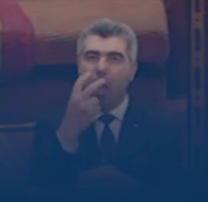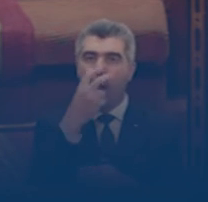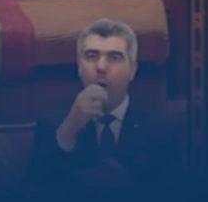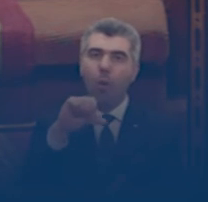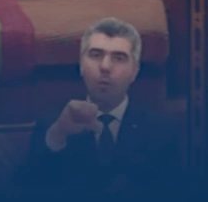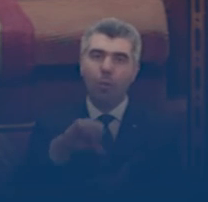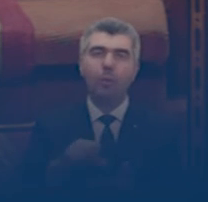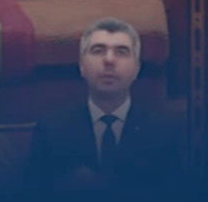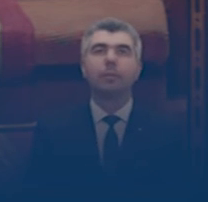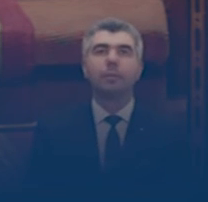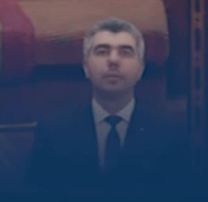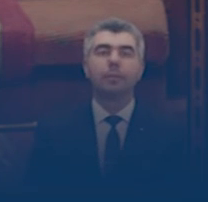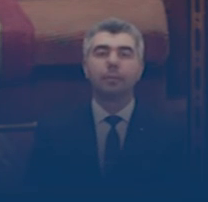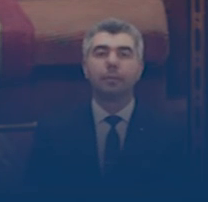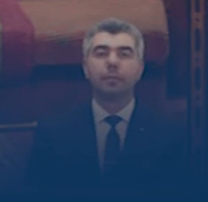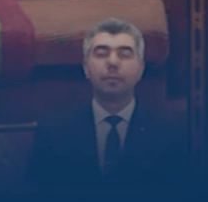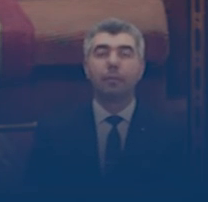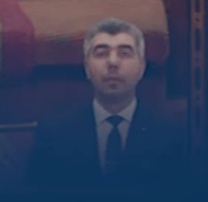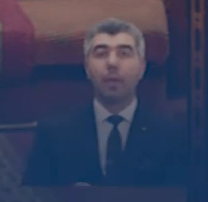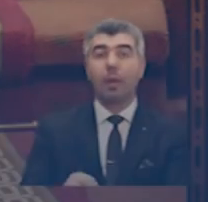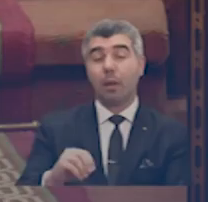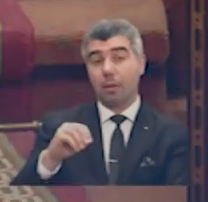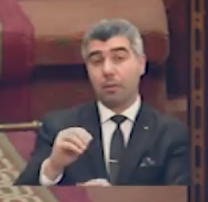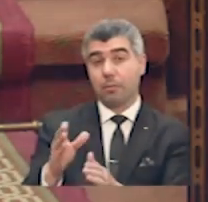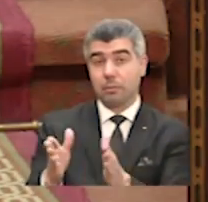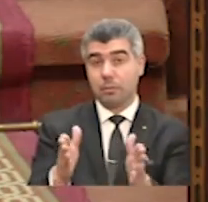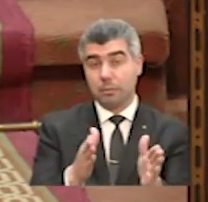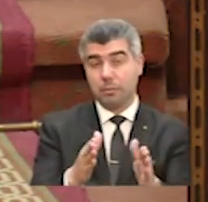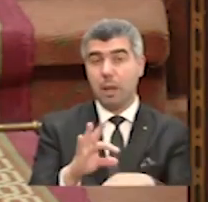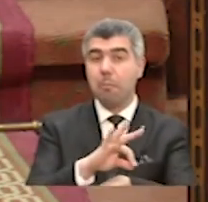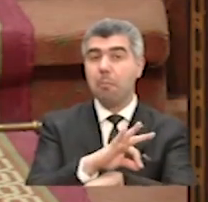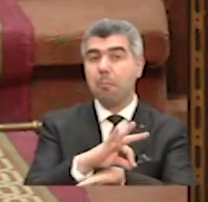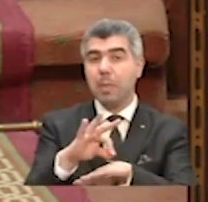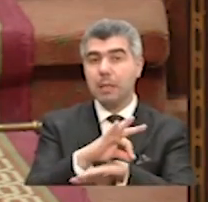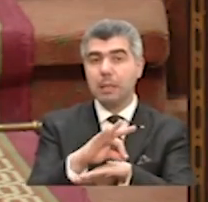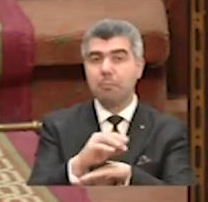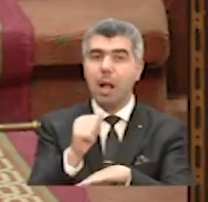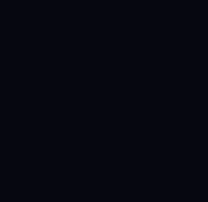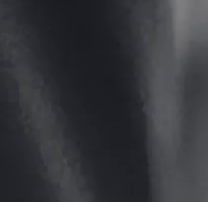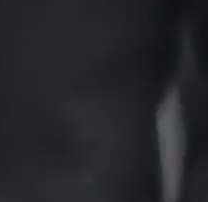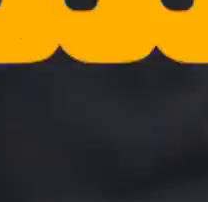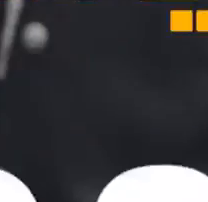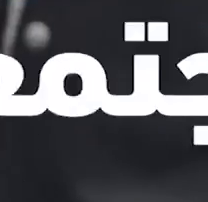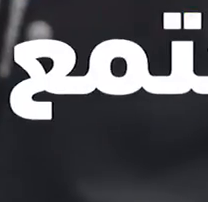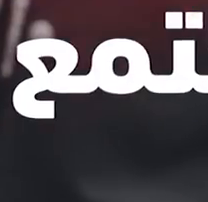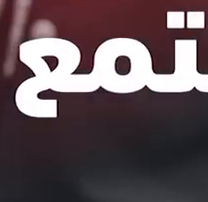ديال العيون. بالنسبة هذا مع المكتب الوطني للماء الصالح للشرب.